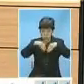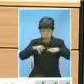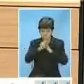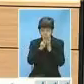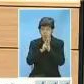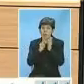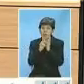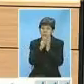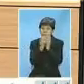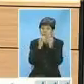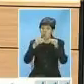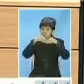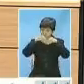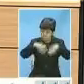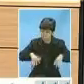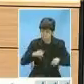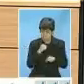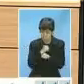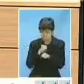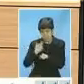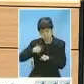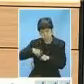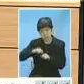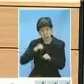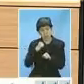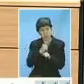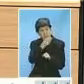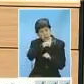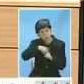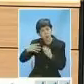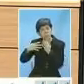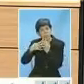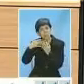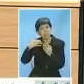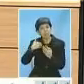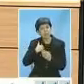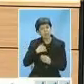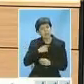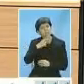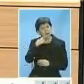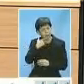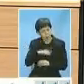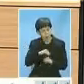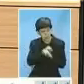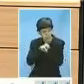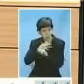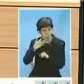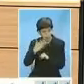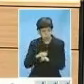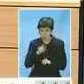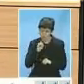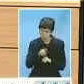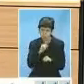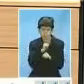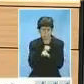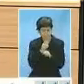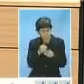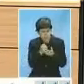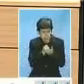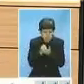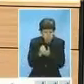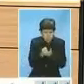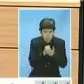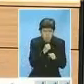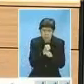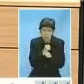ฉบับนี้ก็เช่นเดียวกันครับได้ดึงเอาตุลาการมาติดคุกรัฐธรรมนูญผมก็พูดปกป้องมาแล้วว่าต้องรีบเอาท่านออกไปไม่งั้นสถ